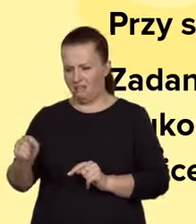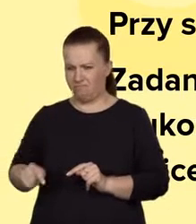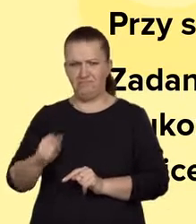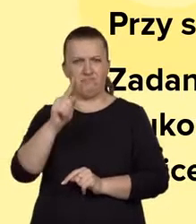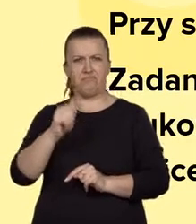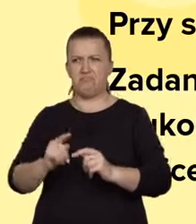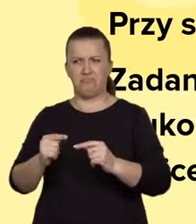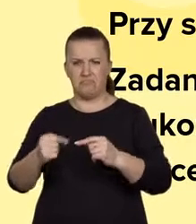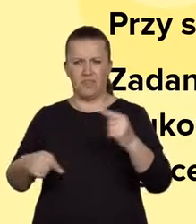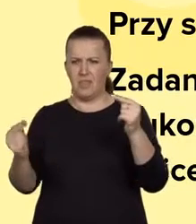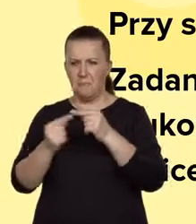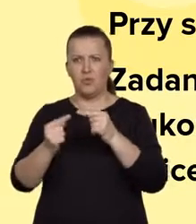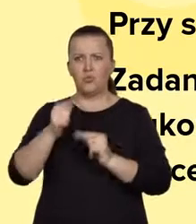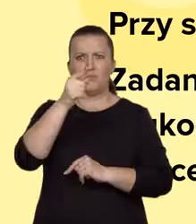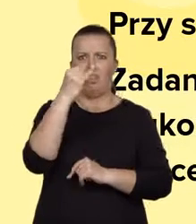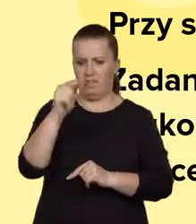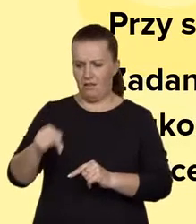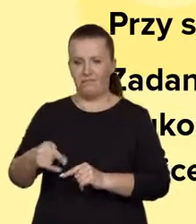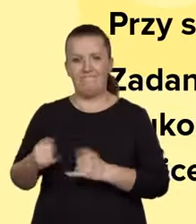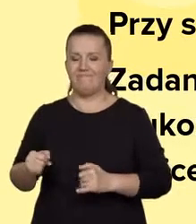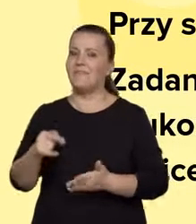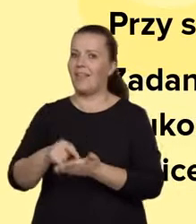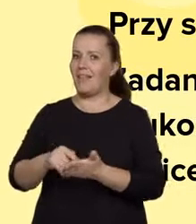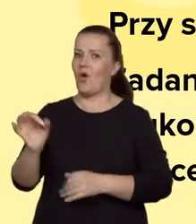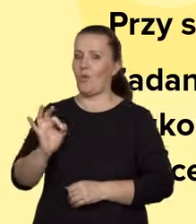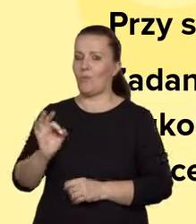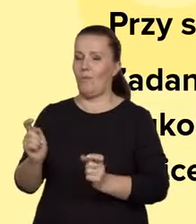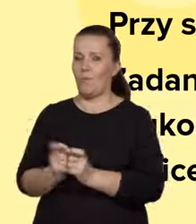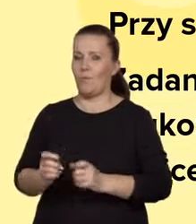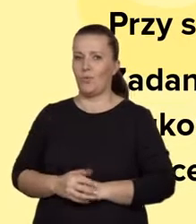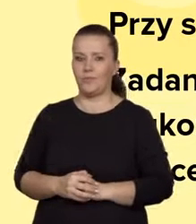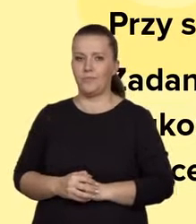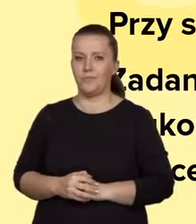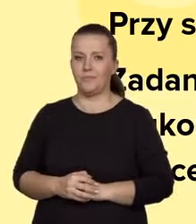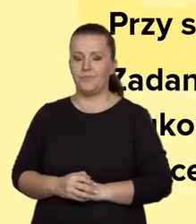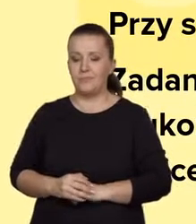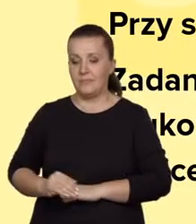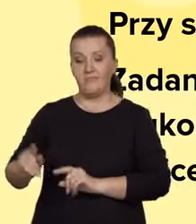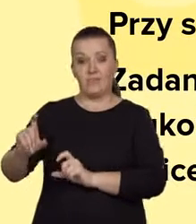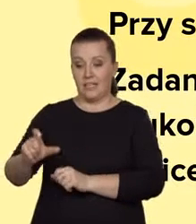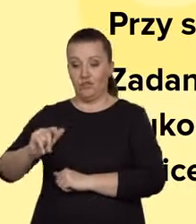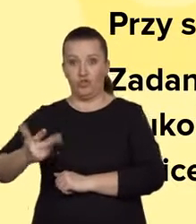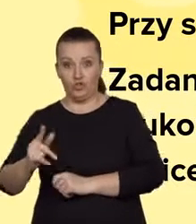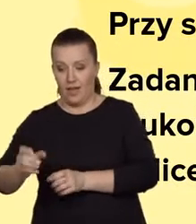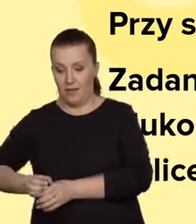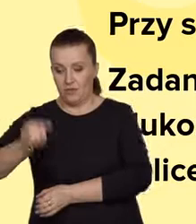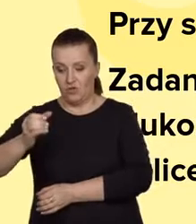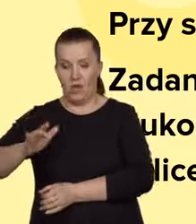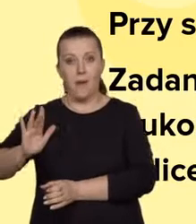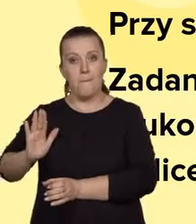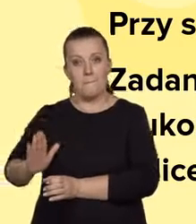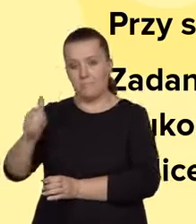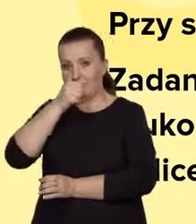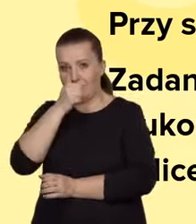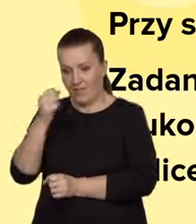odpowiedzią udzieloną w zadaniu 37. Ceglasty osad powstał w probówce trzeciej. To wiemy z